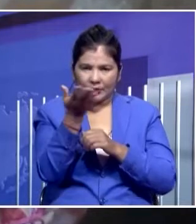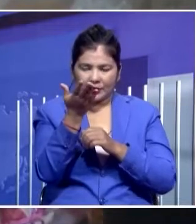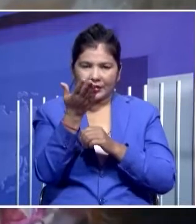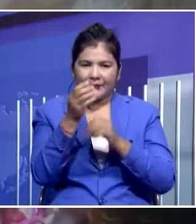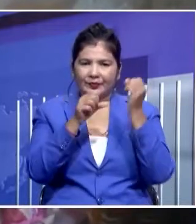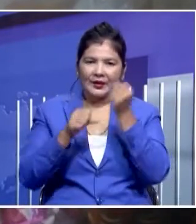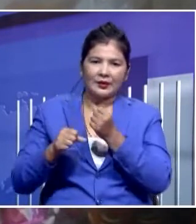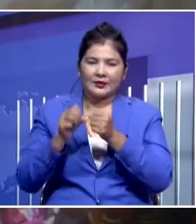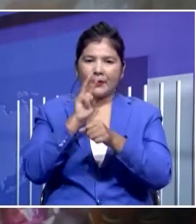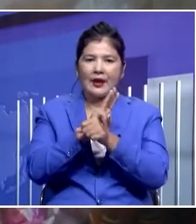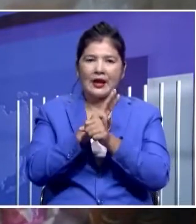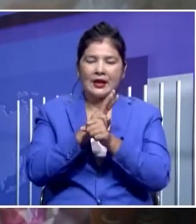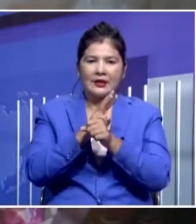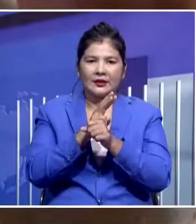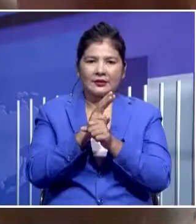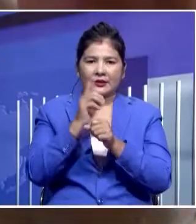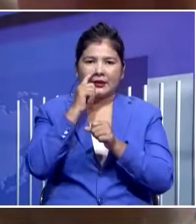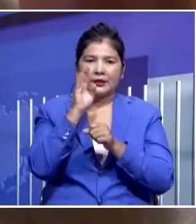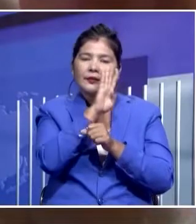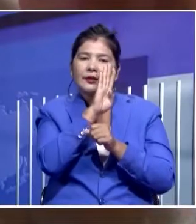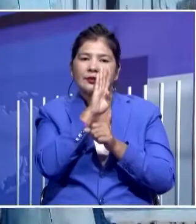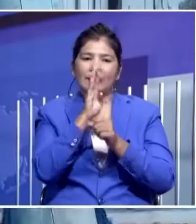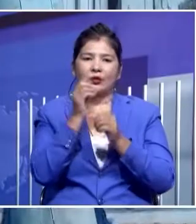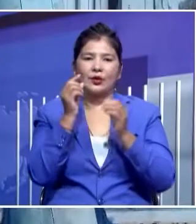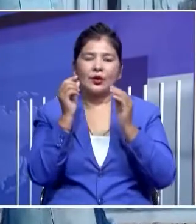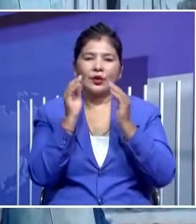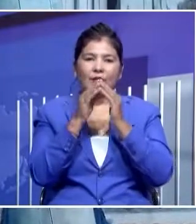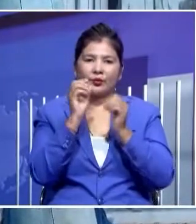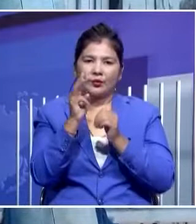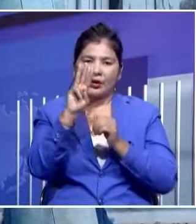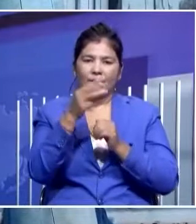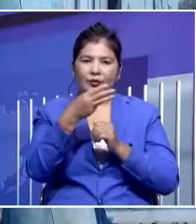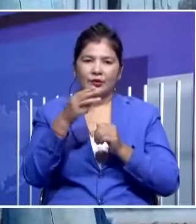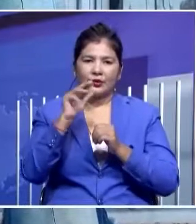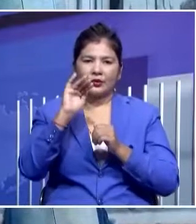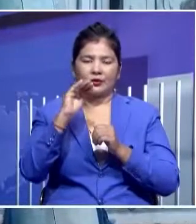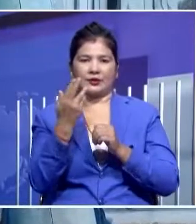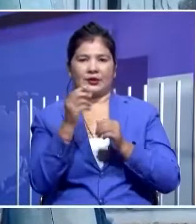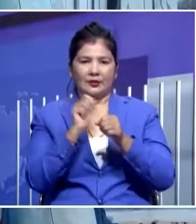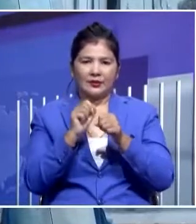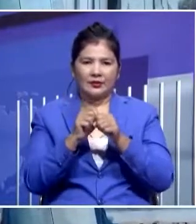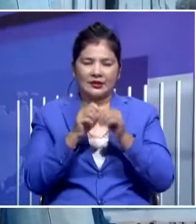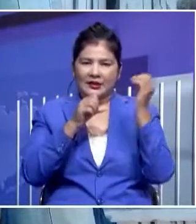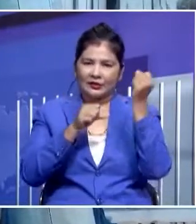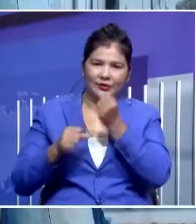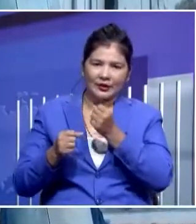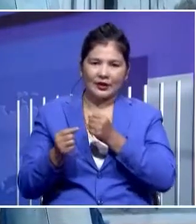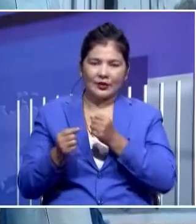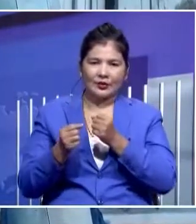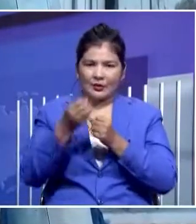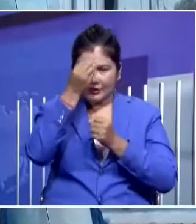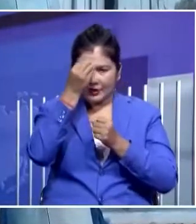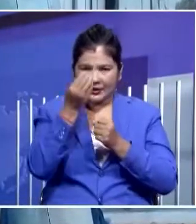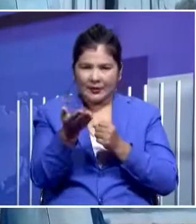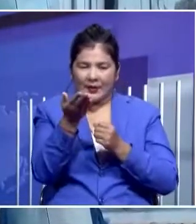सरस्वती, मा लक्ष्मी, गणेश लगायत देवी देवताको मूर्ति बनाउनु भएको छ। दशहरामा दुर्गाजीको मूर्ति माग होला,